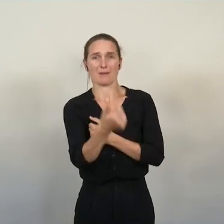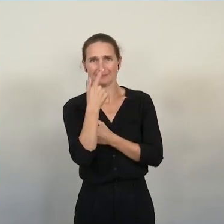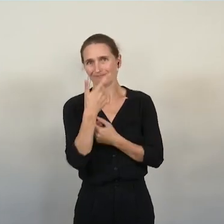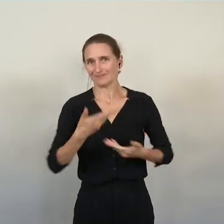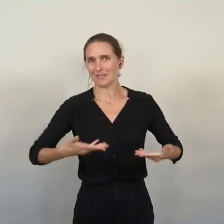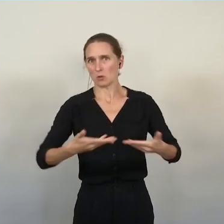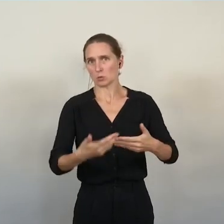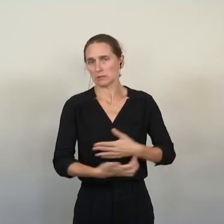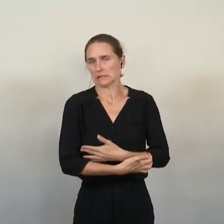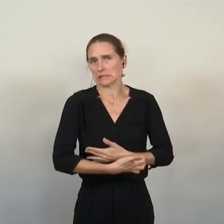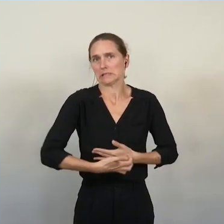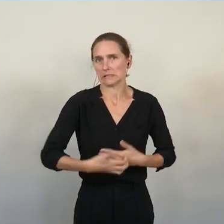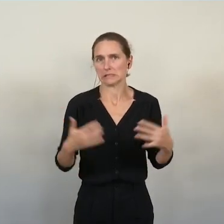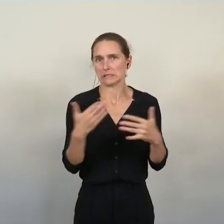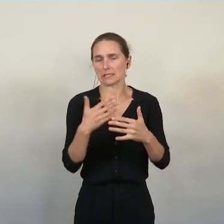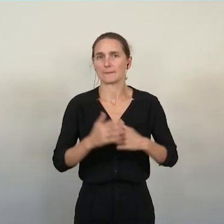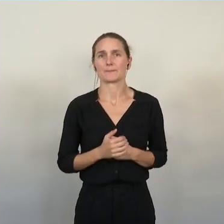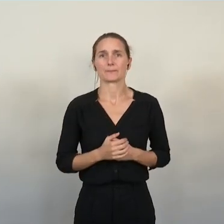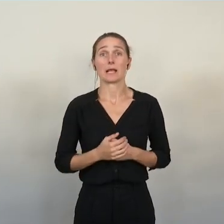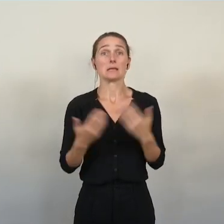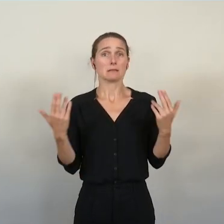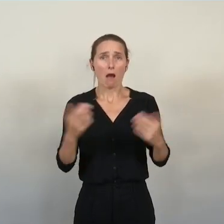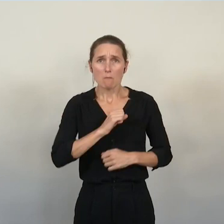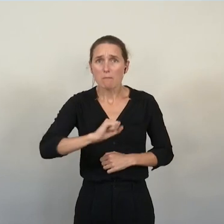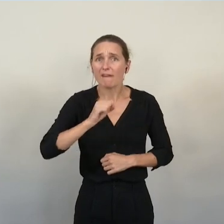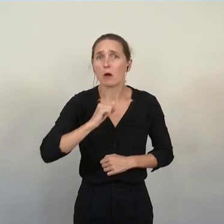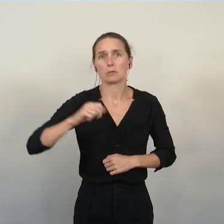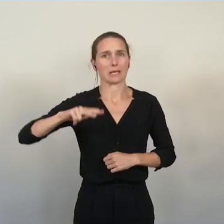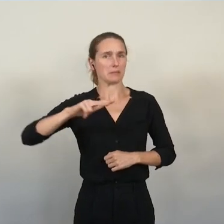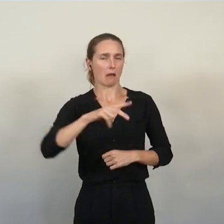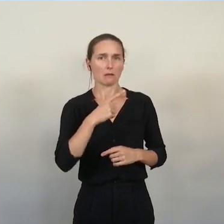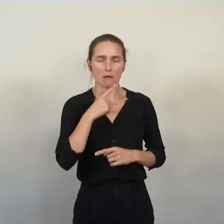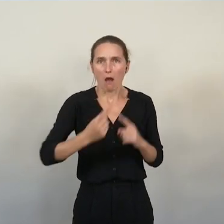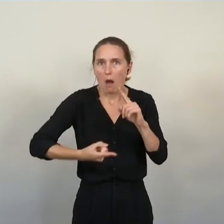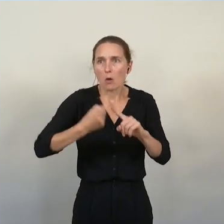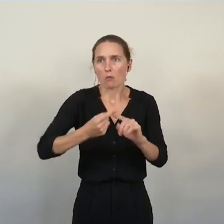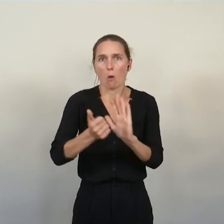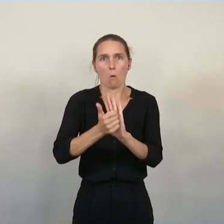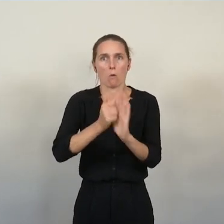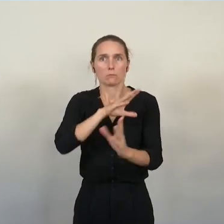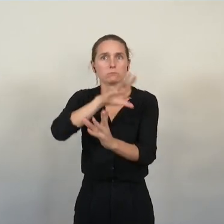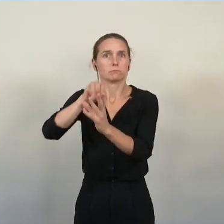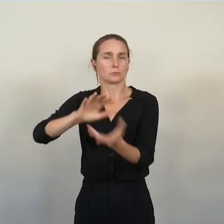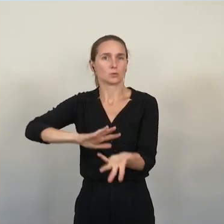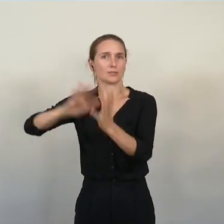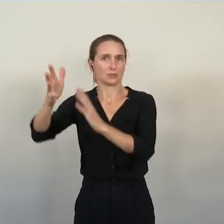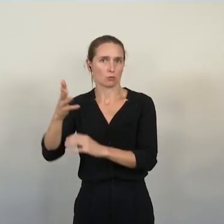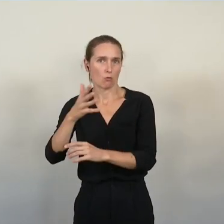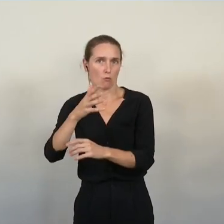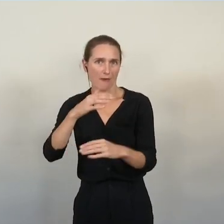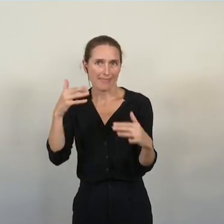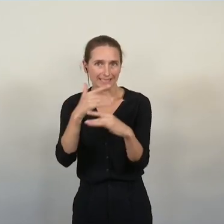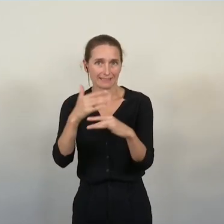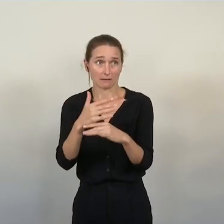amélioration de la performance de l'habitat c'est un enjeu majeur de la transition énergétique tout comme un enjeu social ça